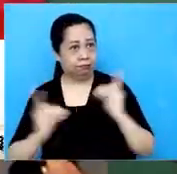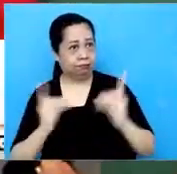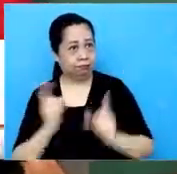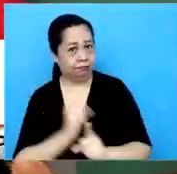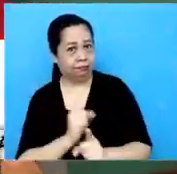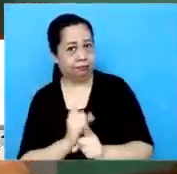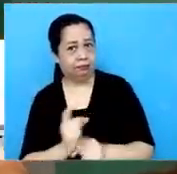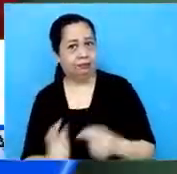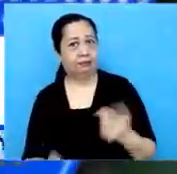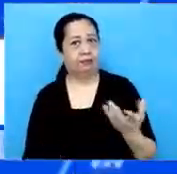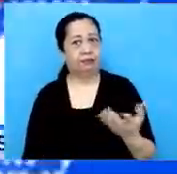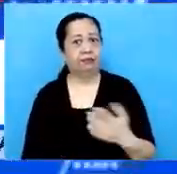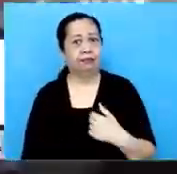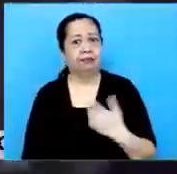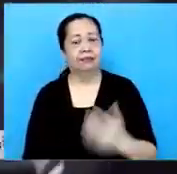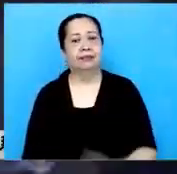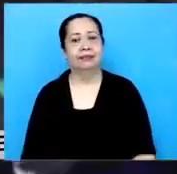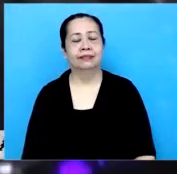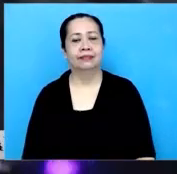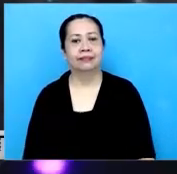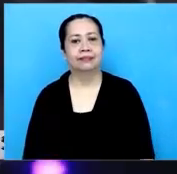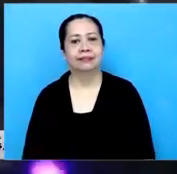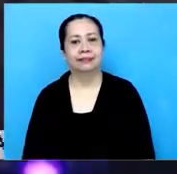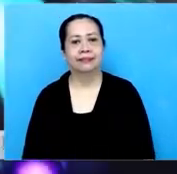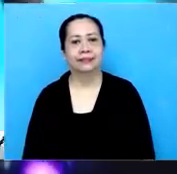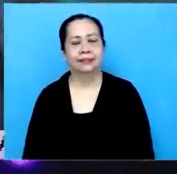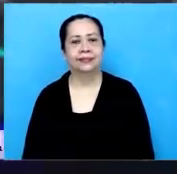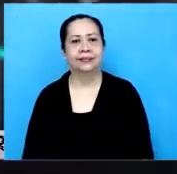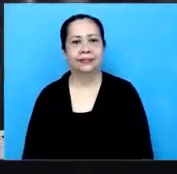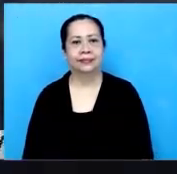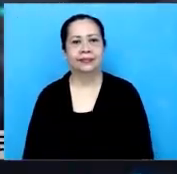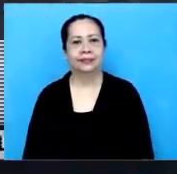No. Wow.